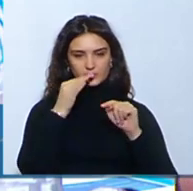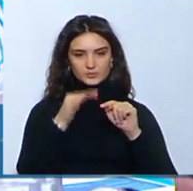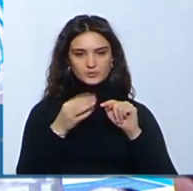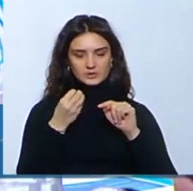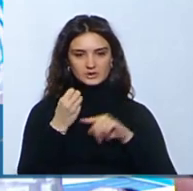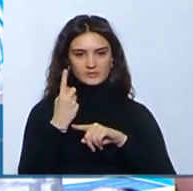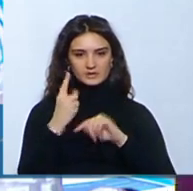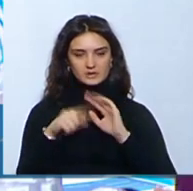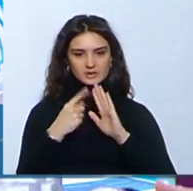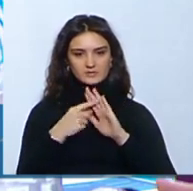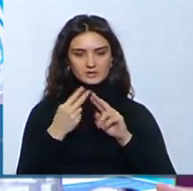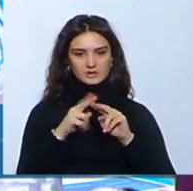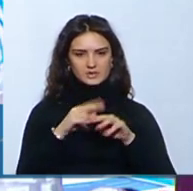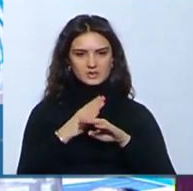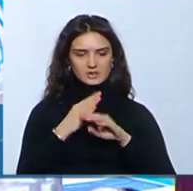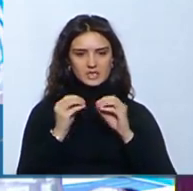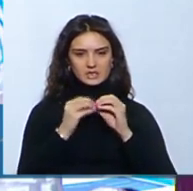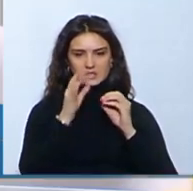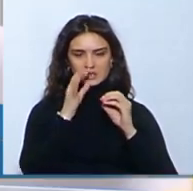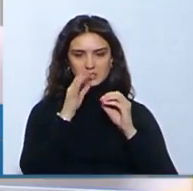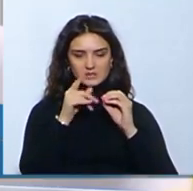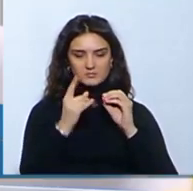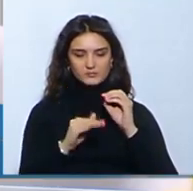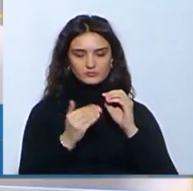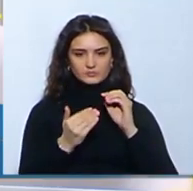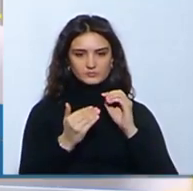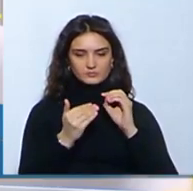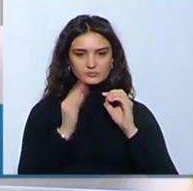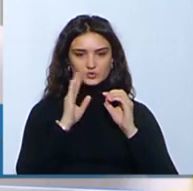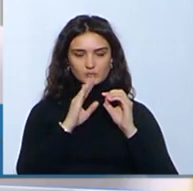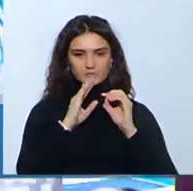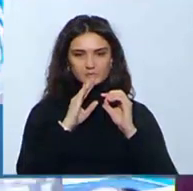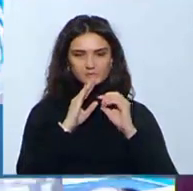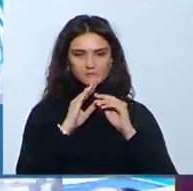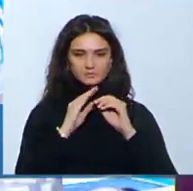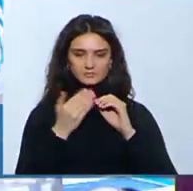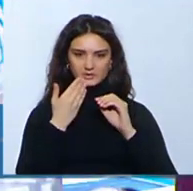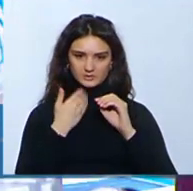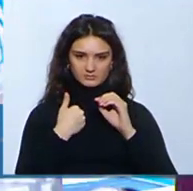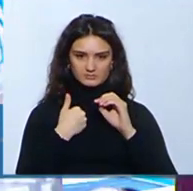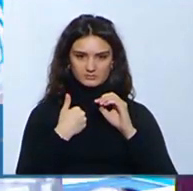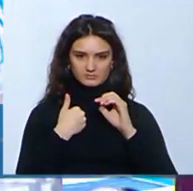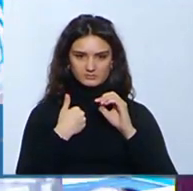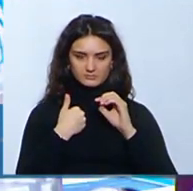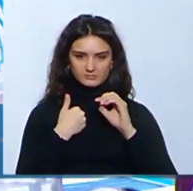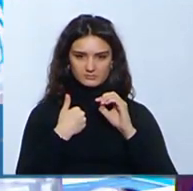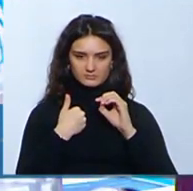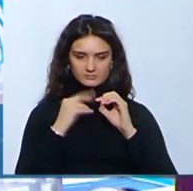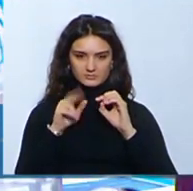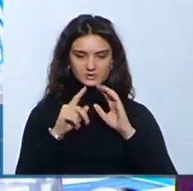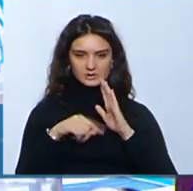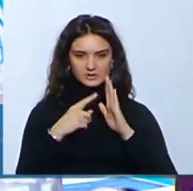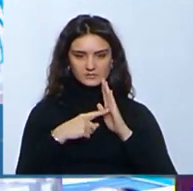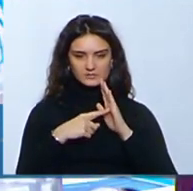უპასუხოთ კიდევ ერთ კითხვას. ეს გახლავთ 10 წლის მშობელი, 10 წლის ბავშვის მშობელი გვეკითხება. და